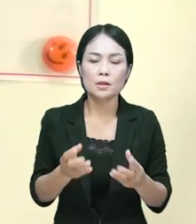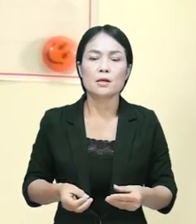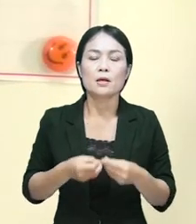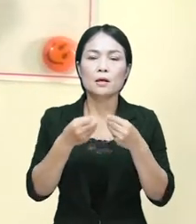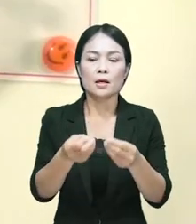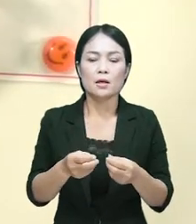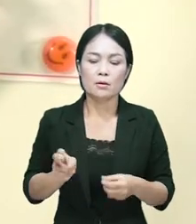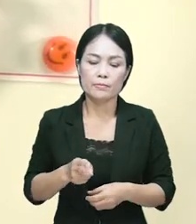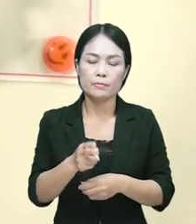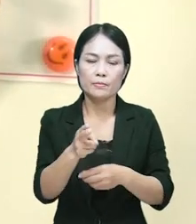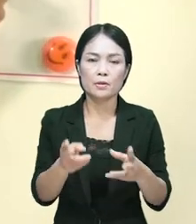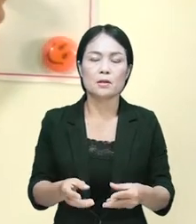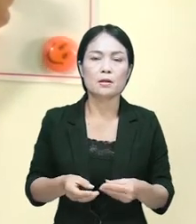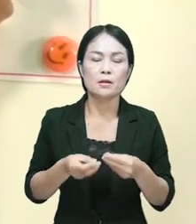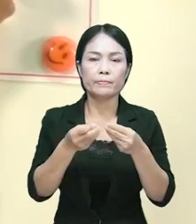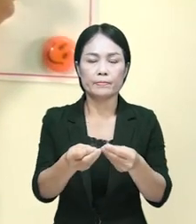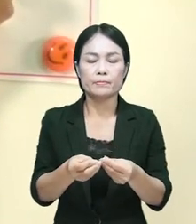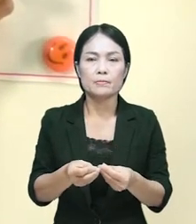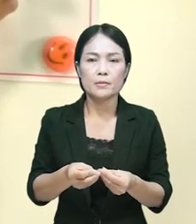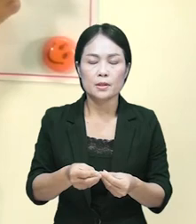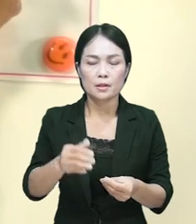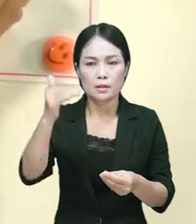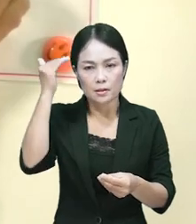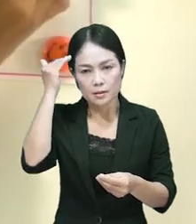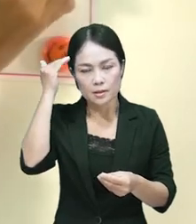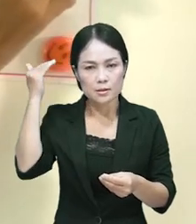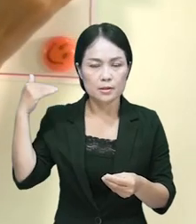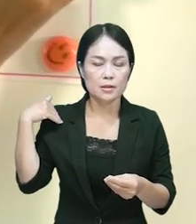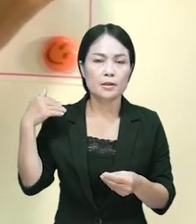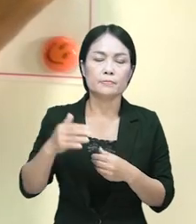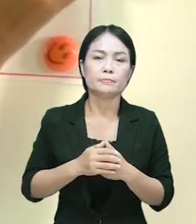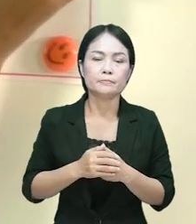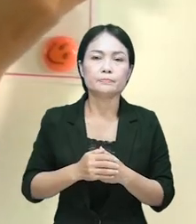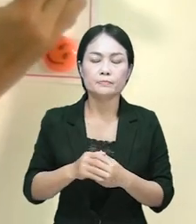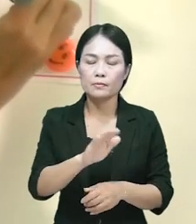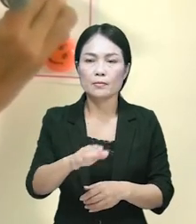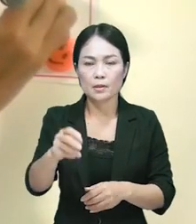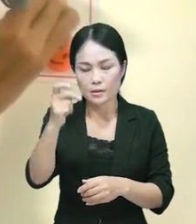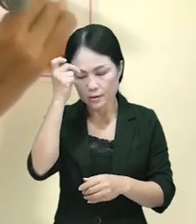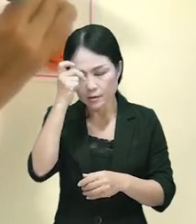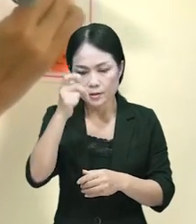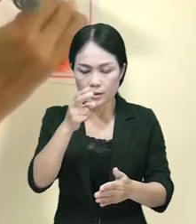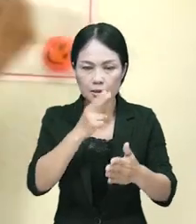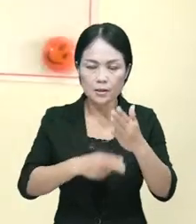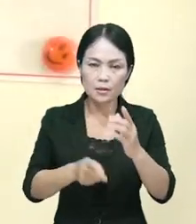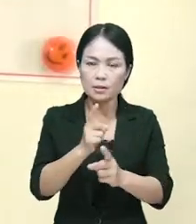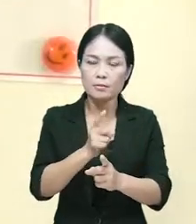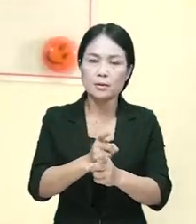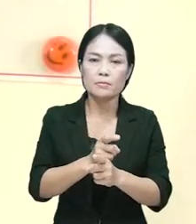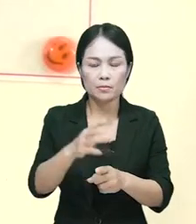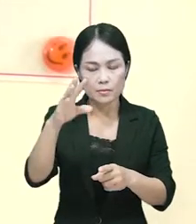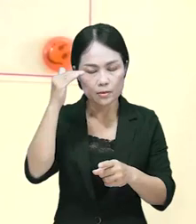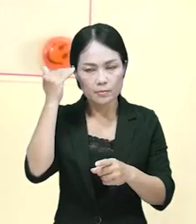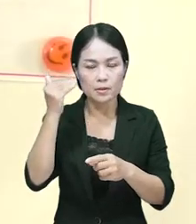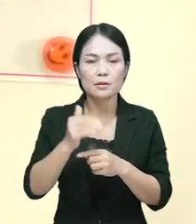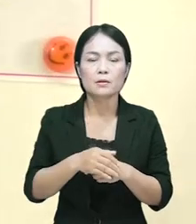ង់ទៅស្ត្រីណាកូនណា ចាឲ្យកូនគិតមើលតើស្ត្រីត្រូវជាអ្វីនឹងបុរសហ្នឹង